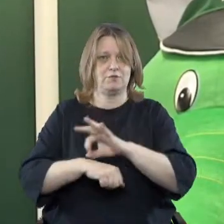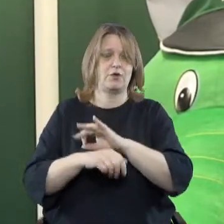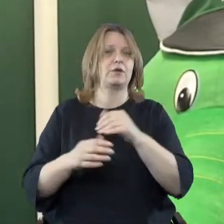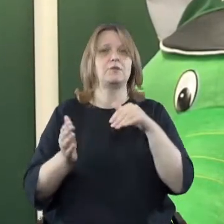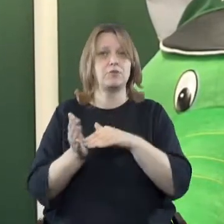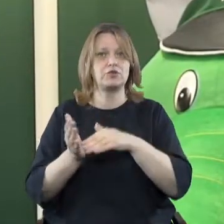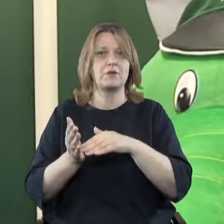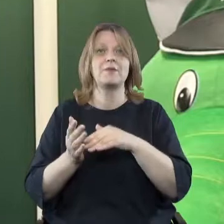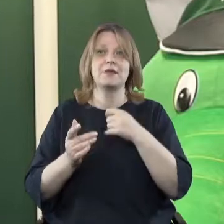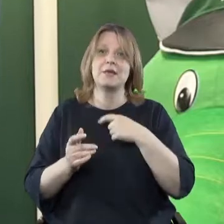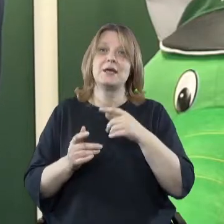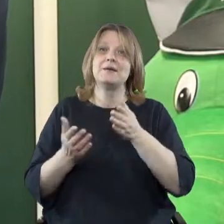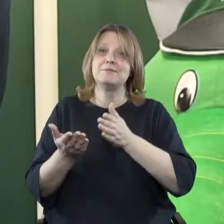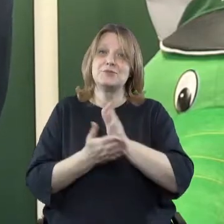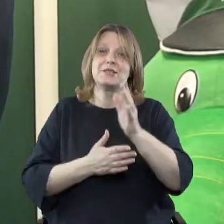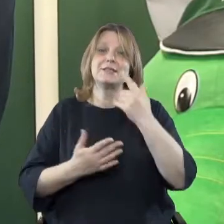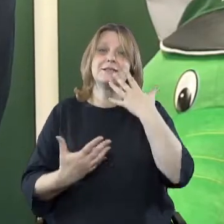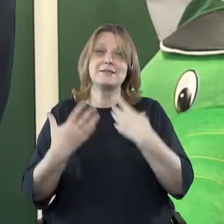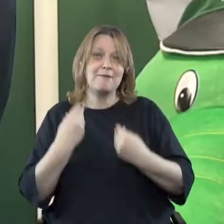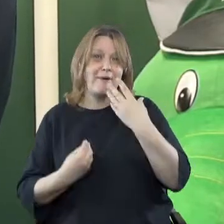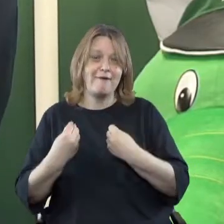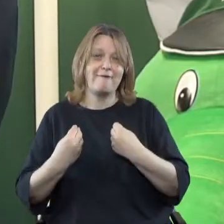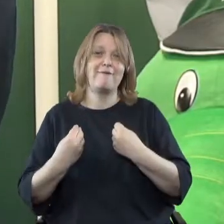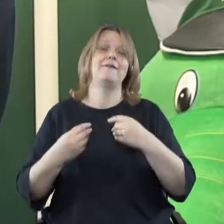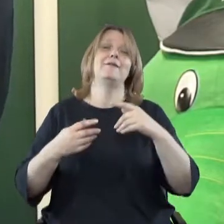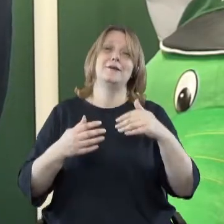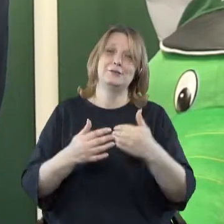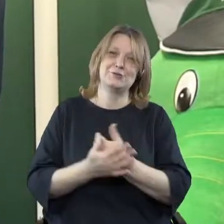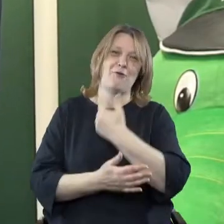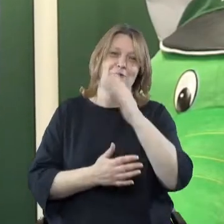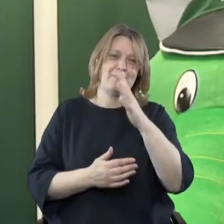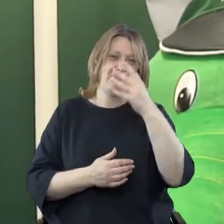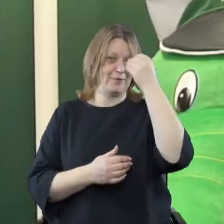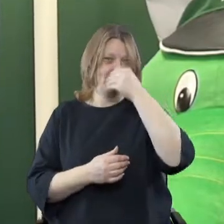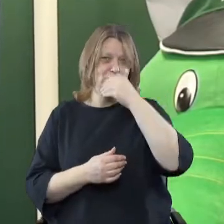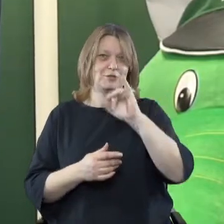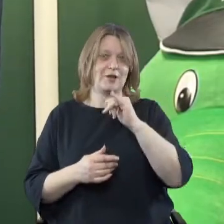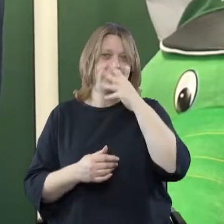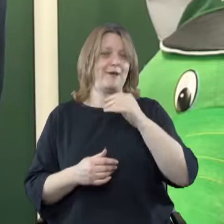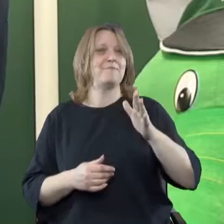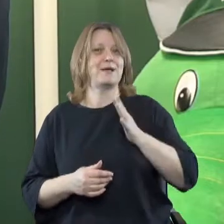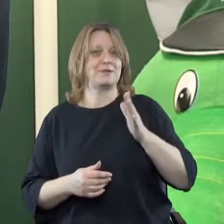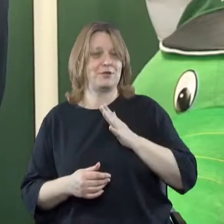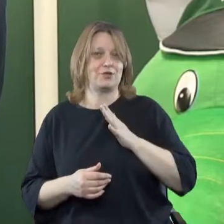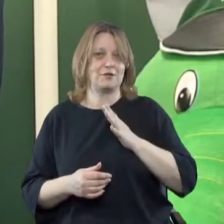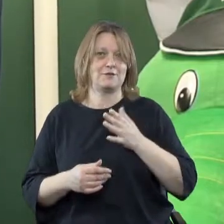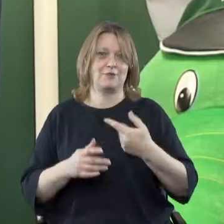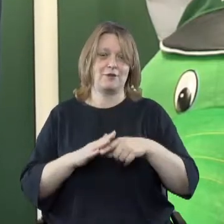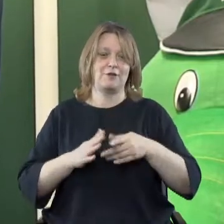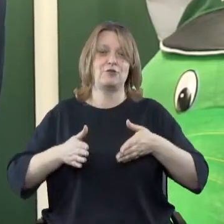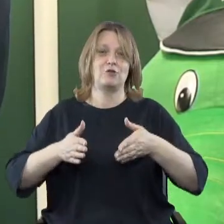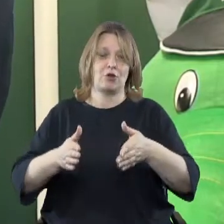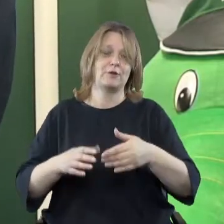żeby się poprzez zabawę kolejny raz edukować w zakresie bezpieczeństwa na drogach.